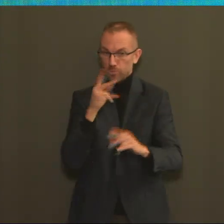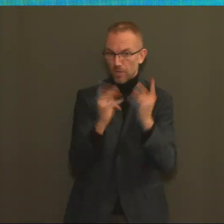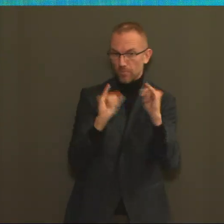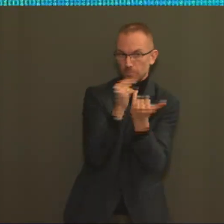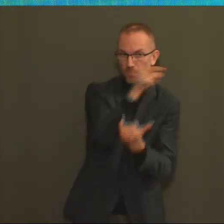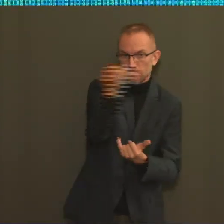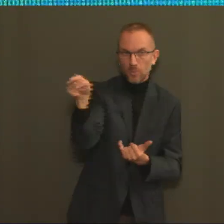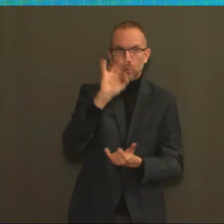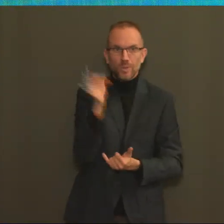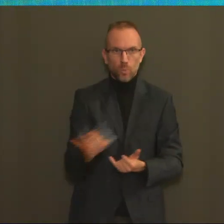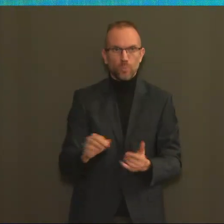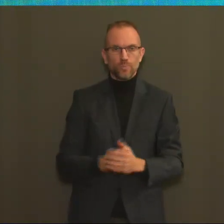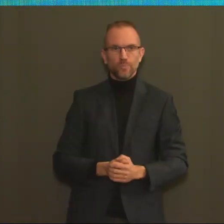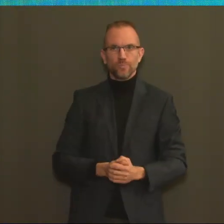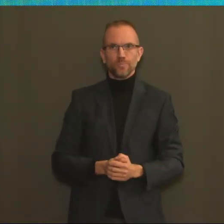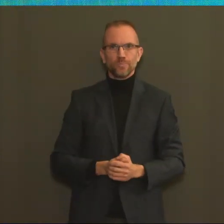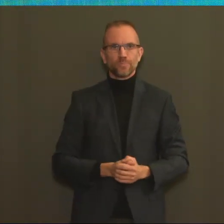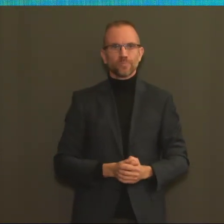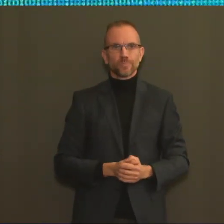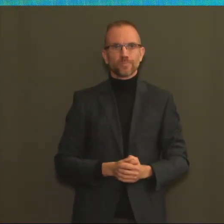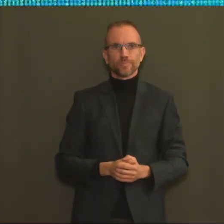gemarcheerd roermond